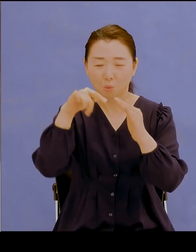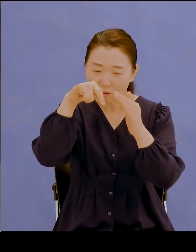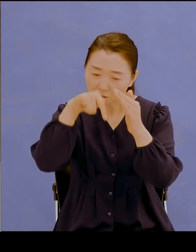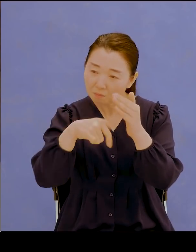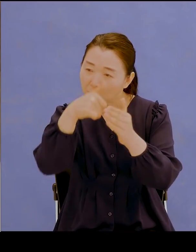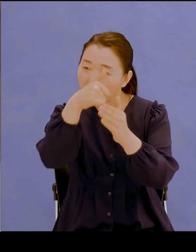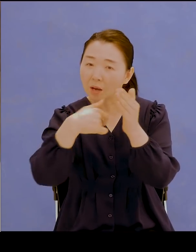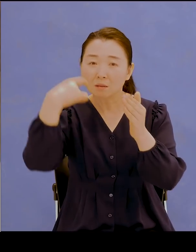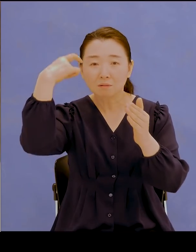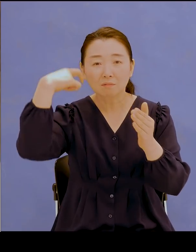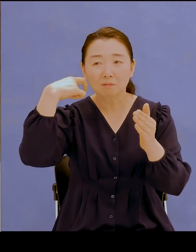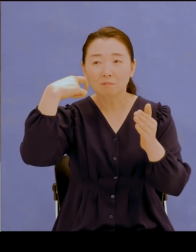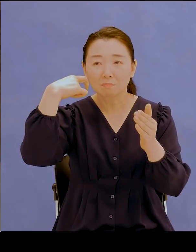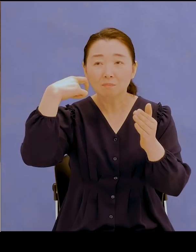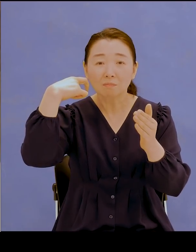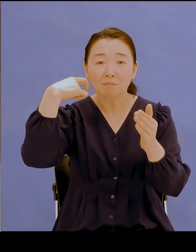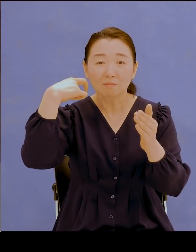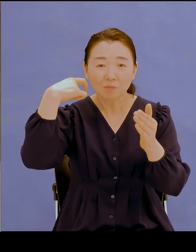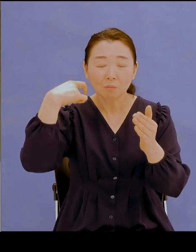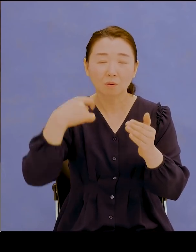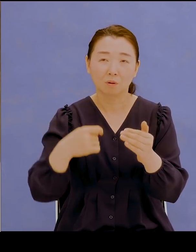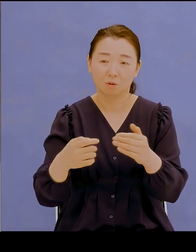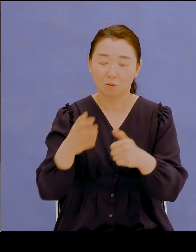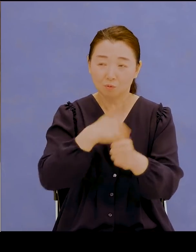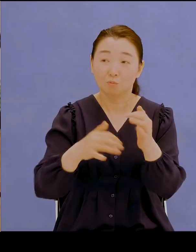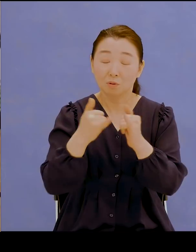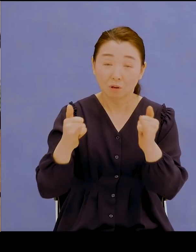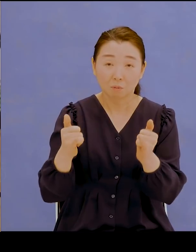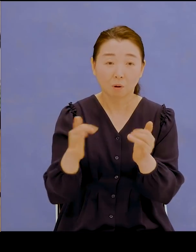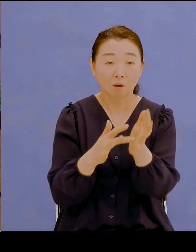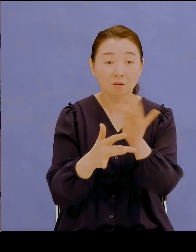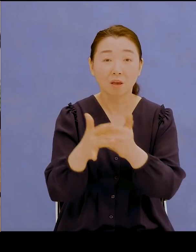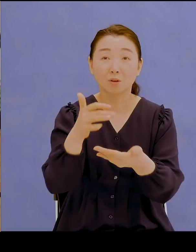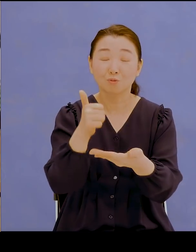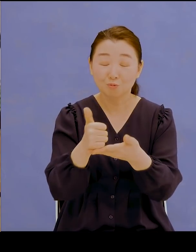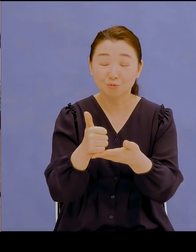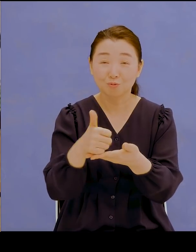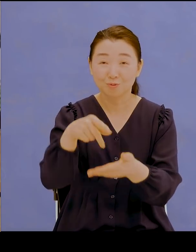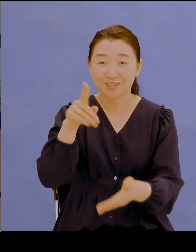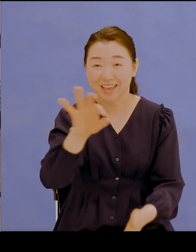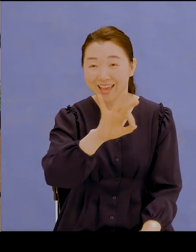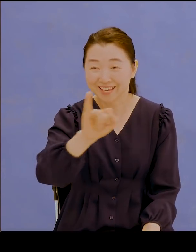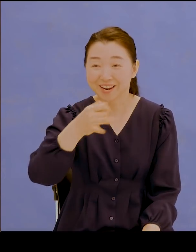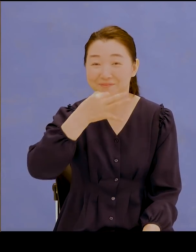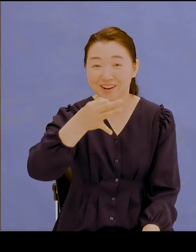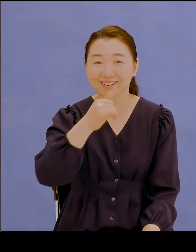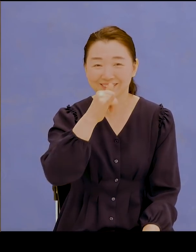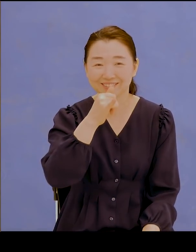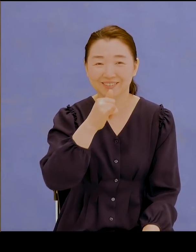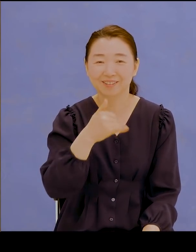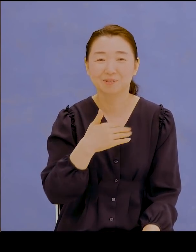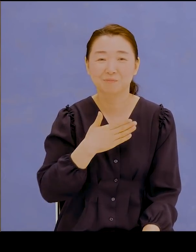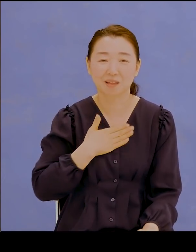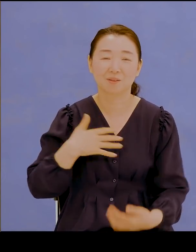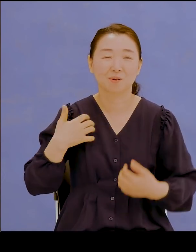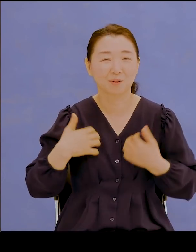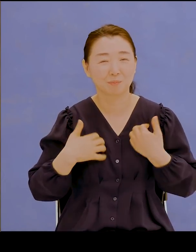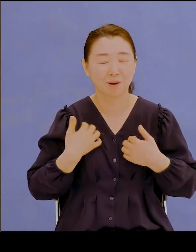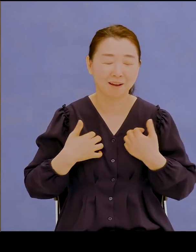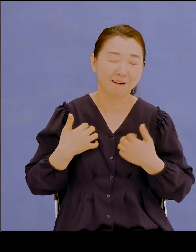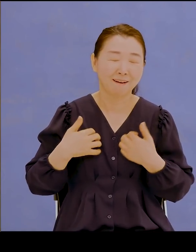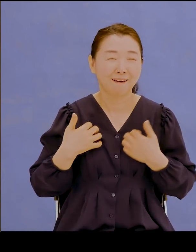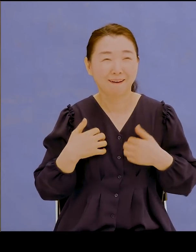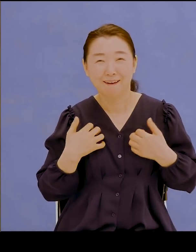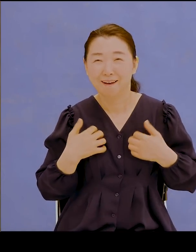불안해. 예. 근데 주변에서는 이제 약간 예수쟁이다. 약간 이런 소리까지 듣고. 예. 그렇게 하면서 이제 계속해서 저는 너무 기뻐가지고